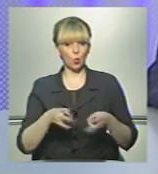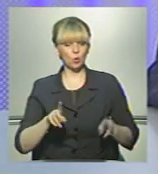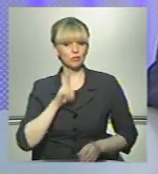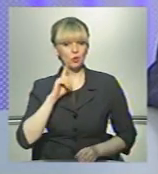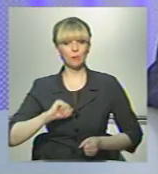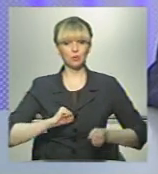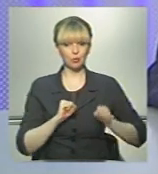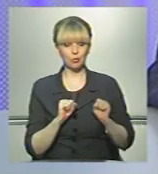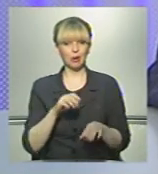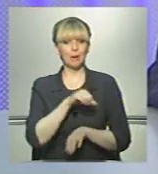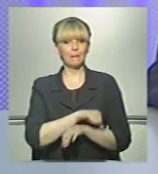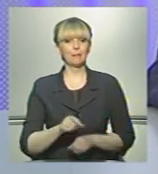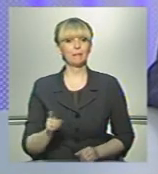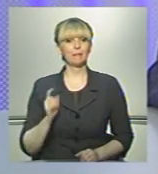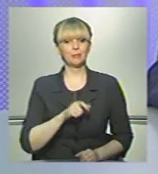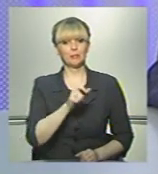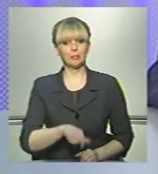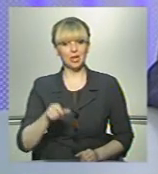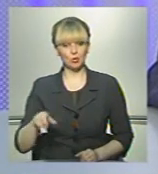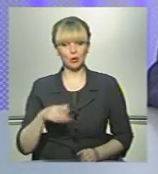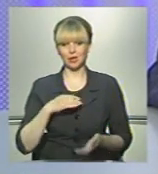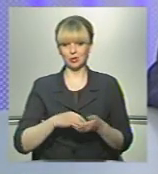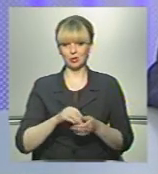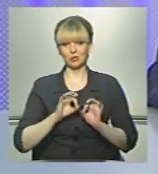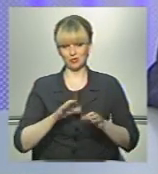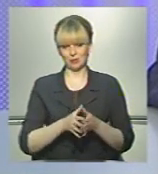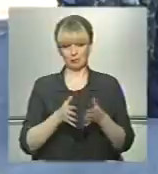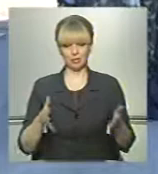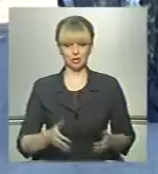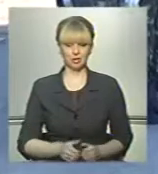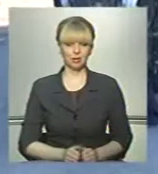юних друзів-прикордонників. Вікторія Лупай розповість більше.